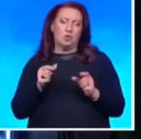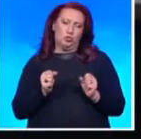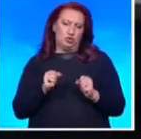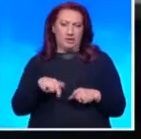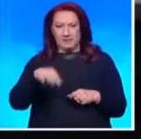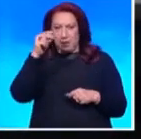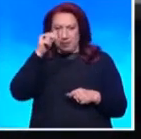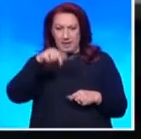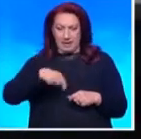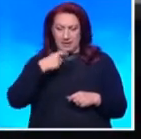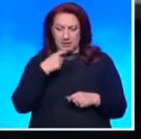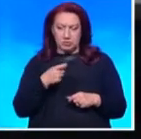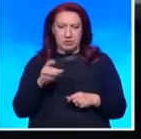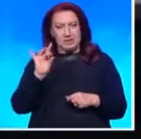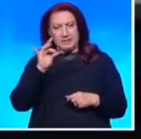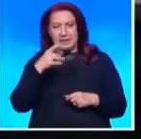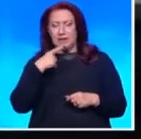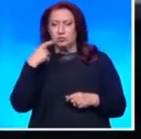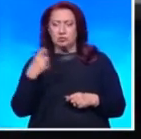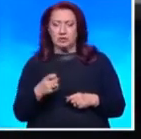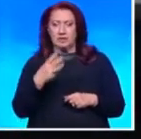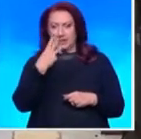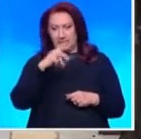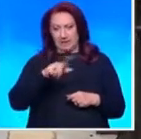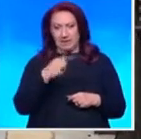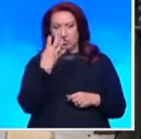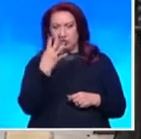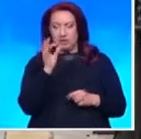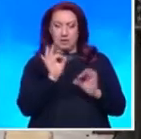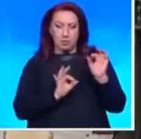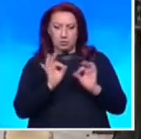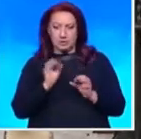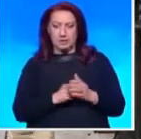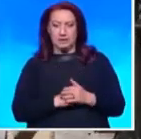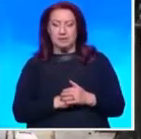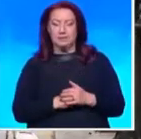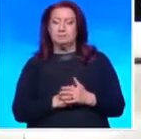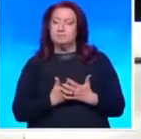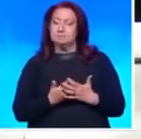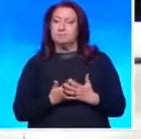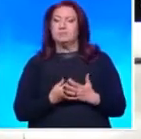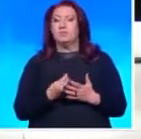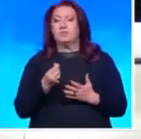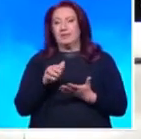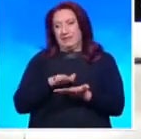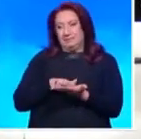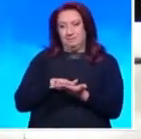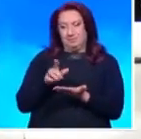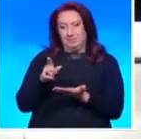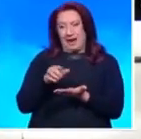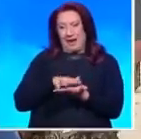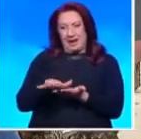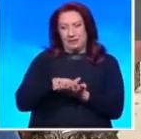за тази година на средногодишно е 3,4%. Растат и разходите с процент по-малко от доходите. Все